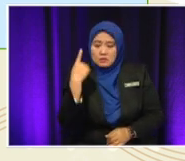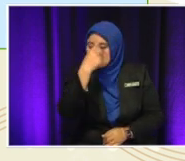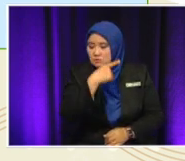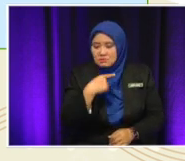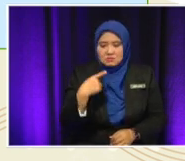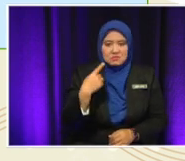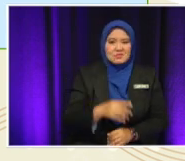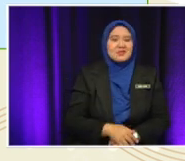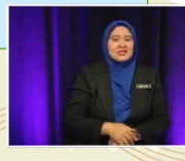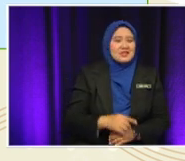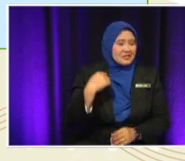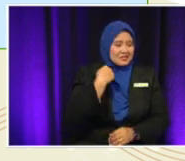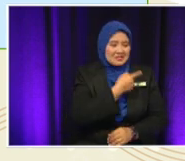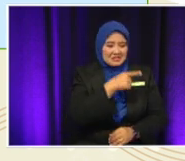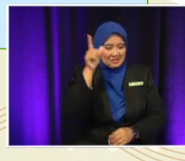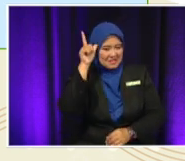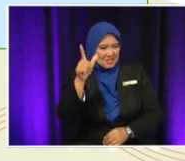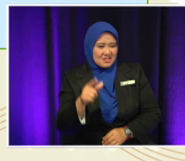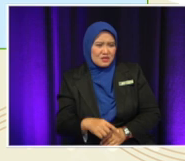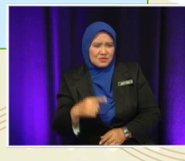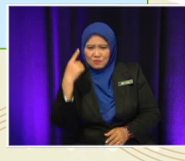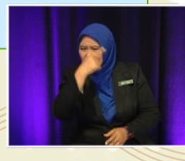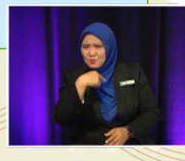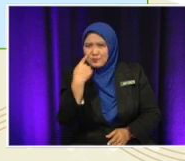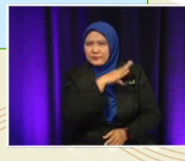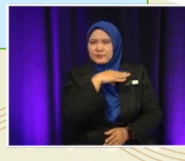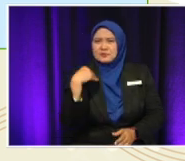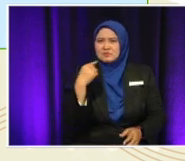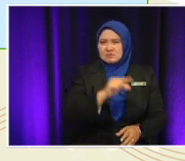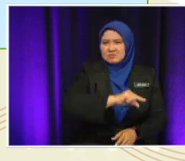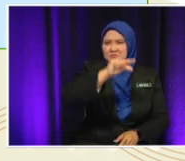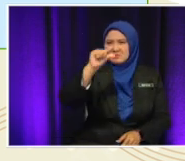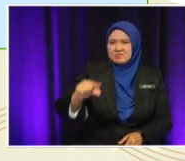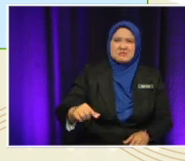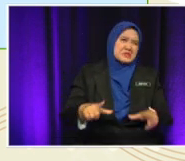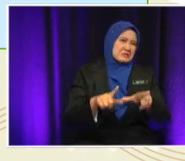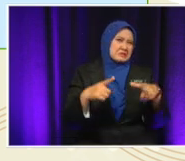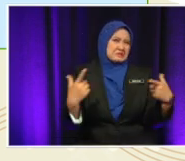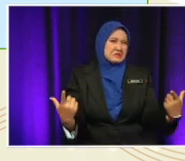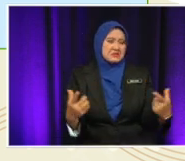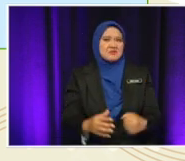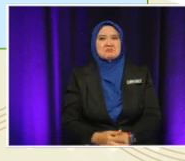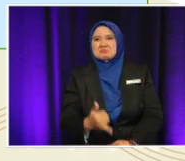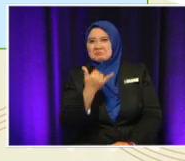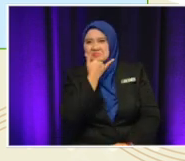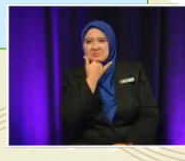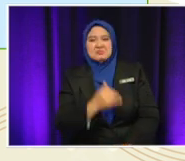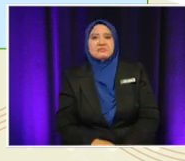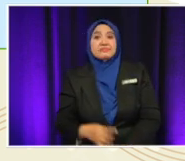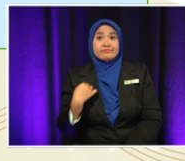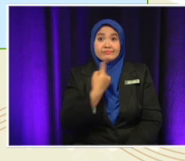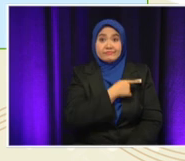gambar gunung Kemudian yang kedua itu gambar aksi seperti orang sedang berlari